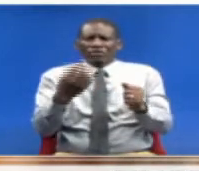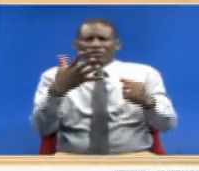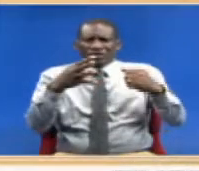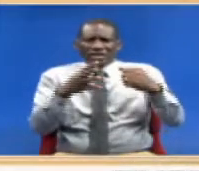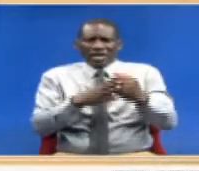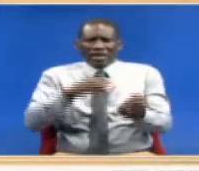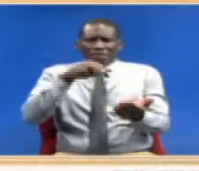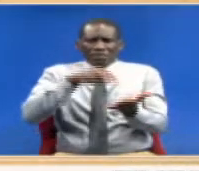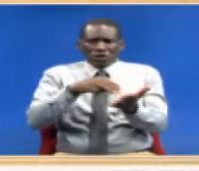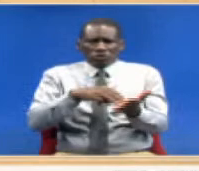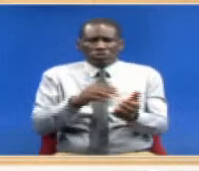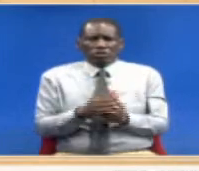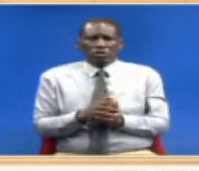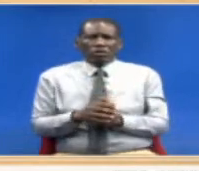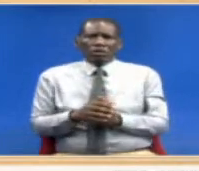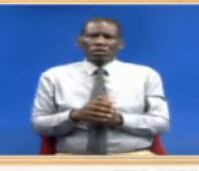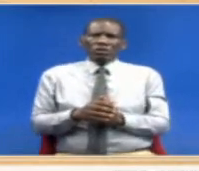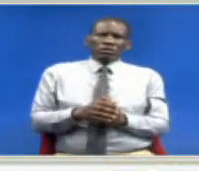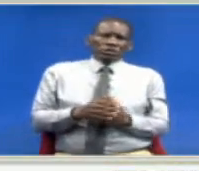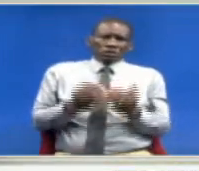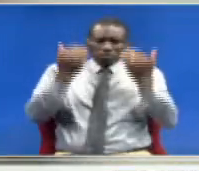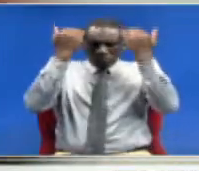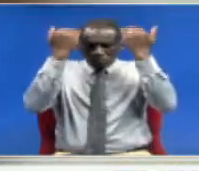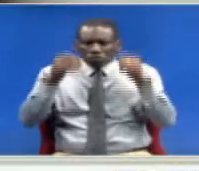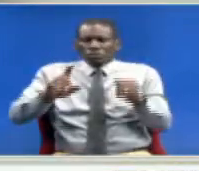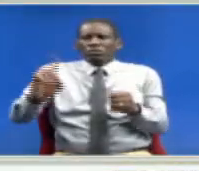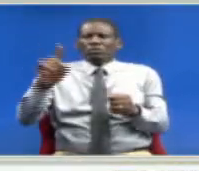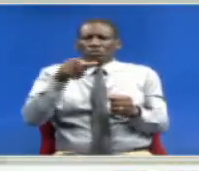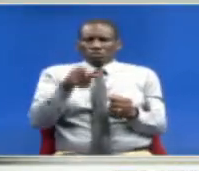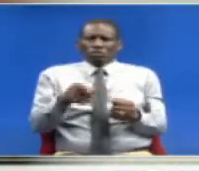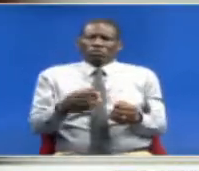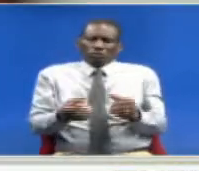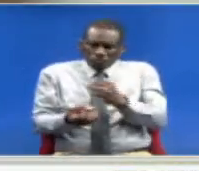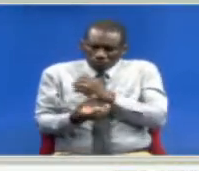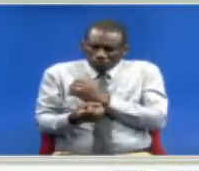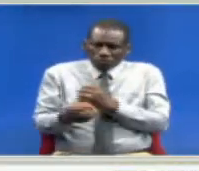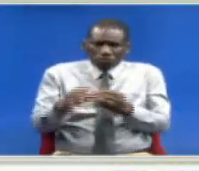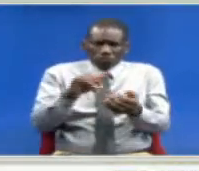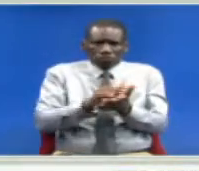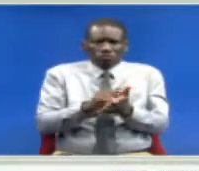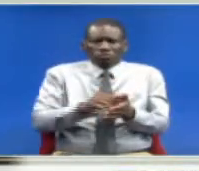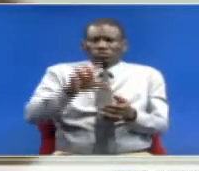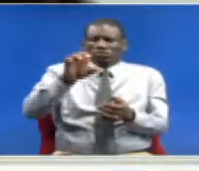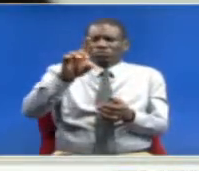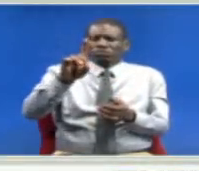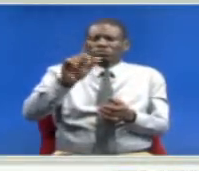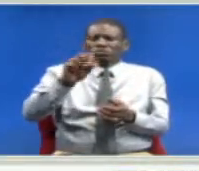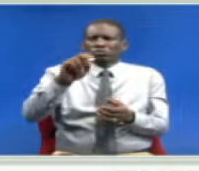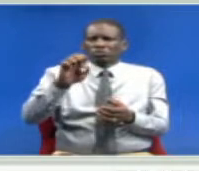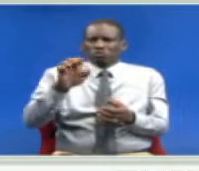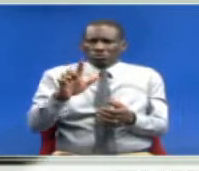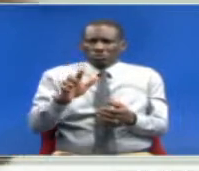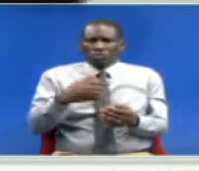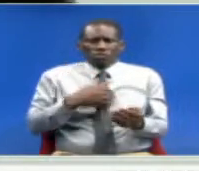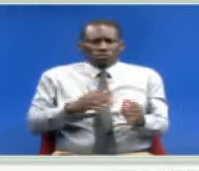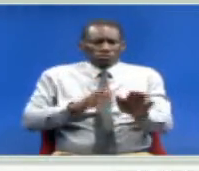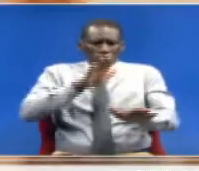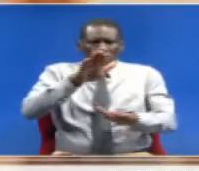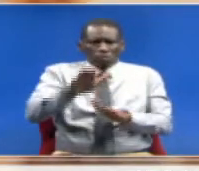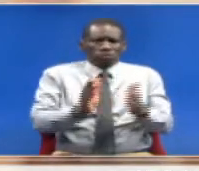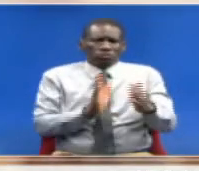15,159. Mahakama Kuu hapa Nairobi imeelezwa kuwa Daniel Munyoki Wambua ameweka jumla ya shilingi